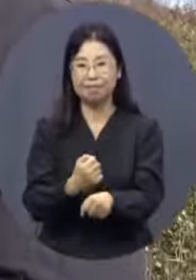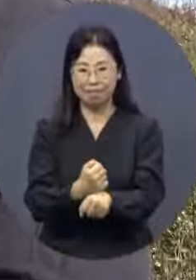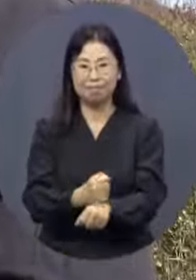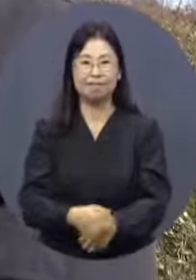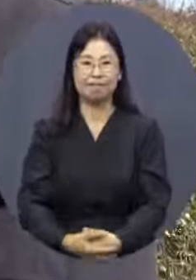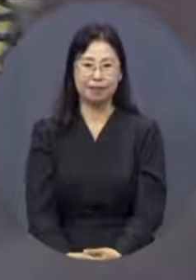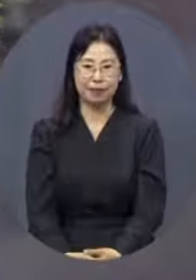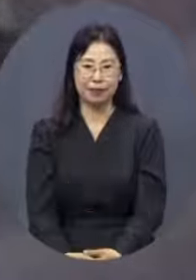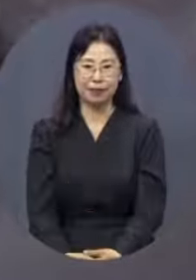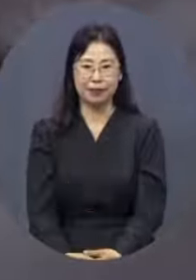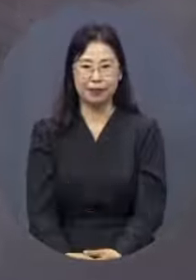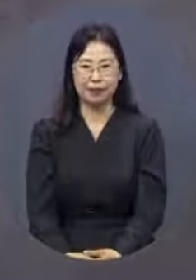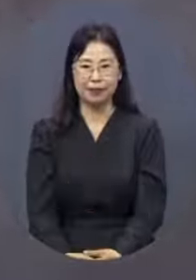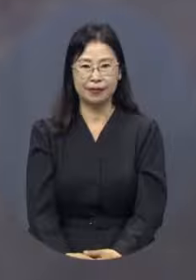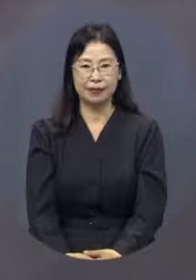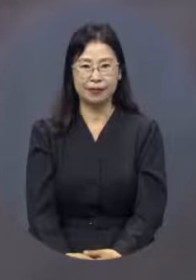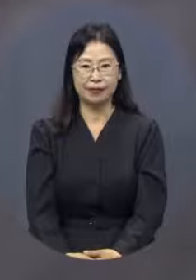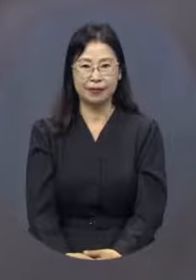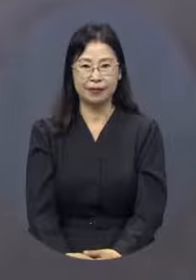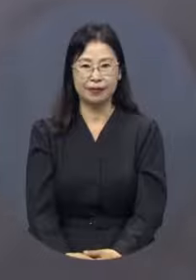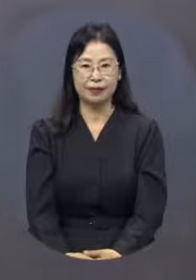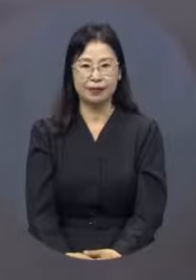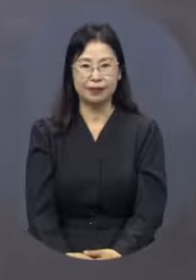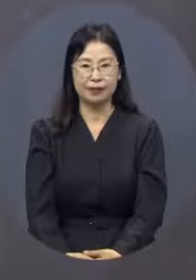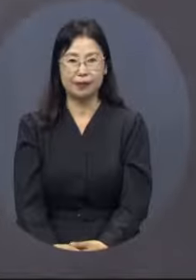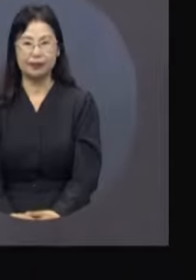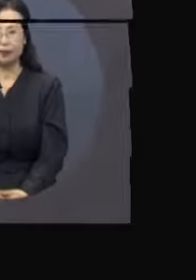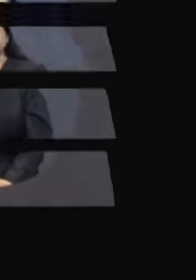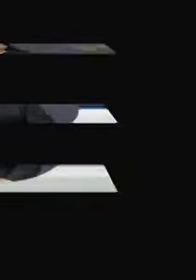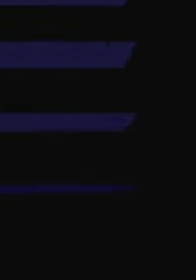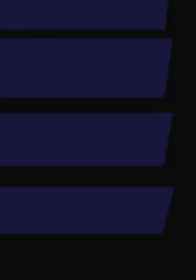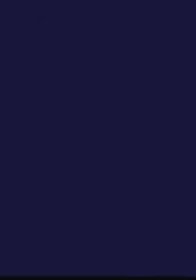계획입니다 MBC 뉴스 섭입니다